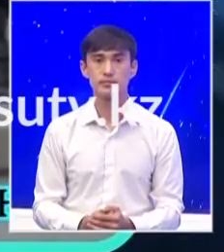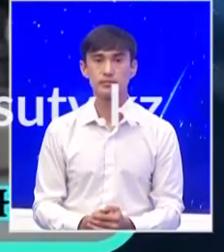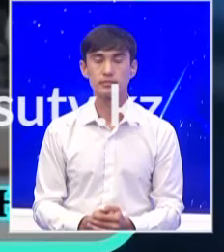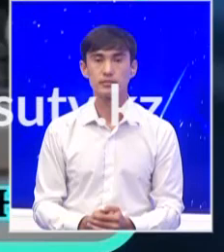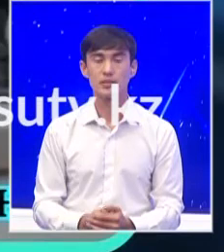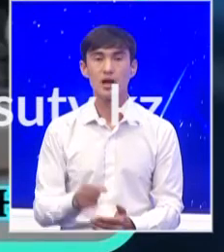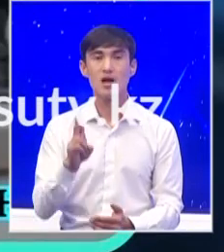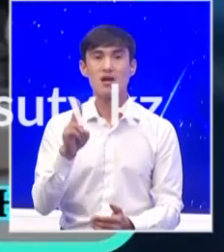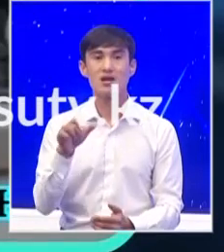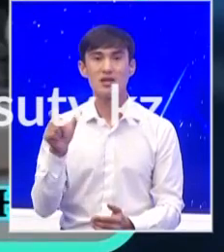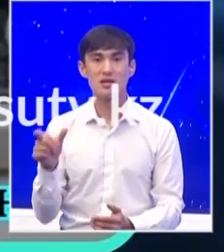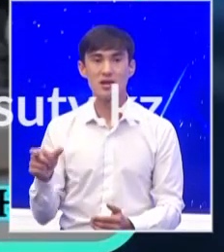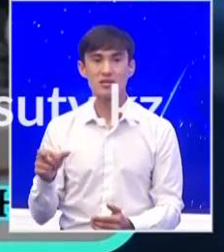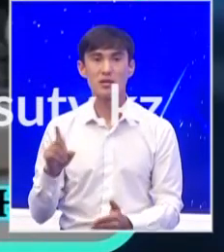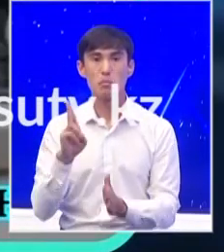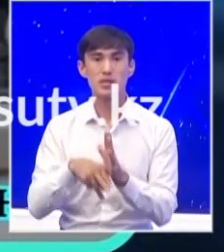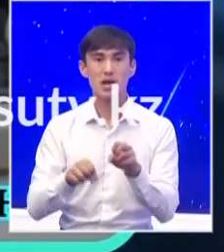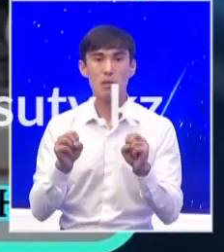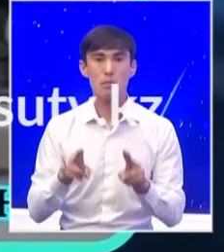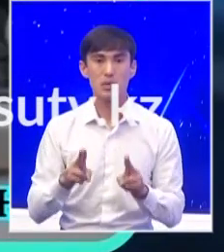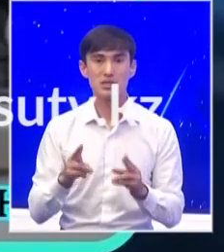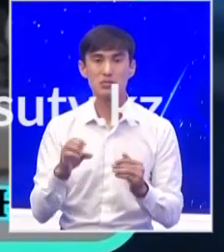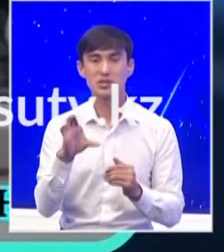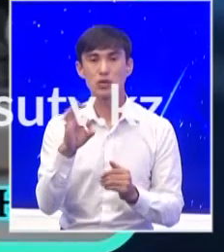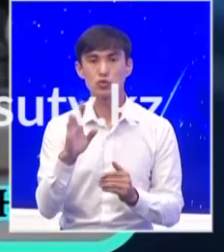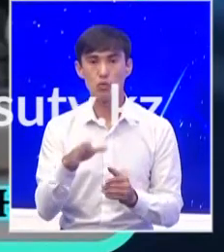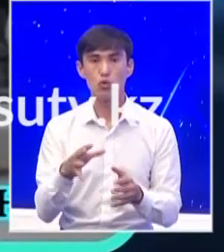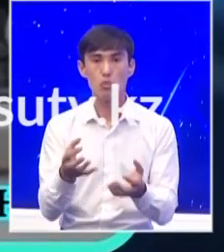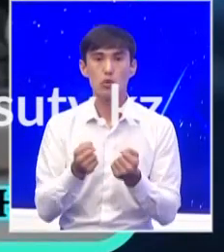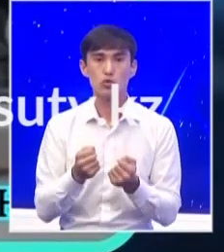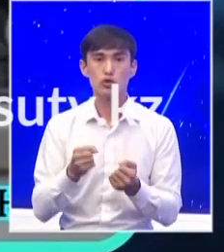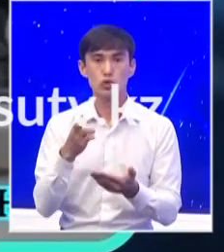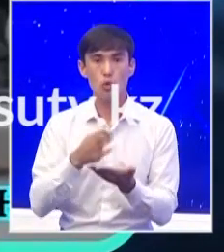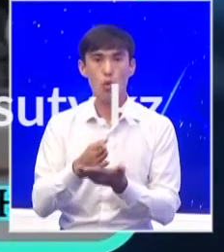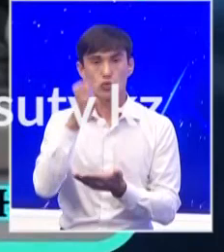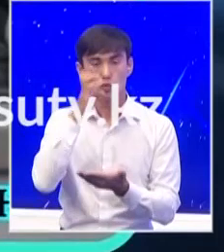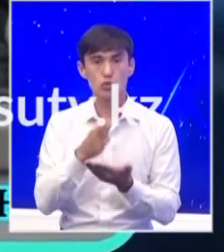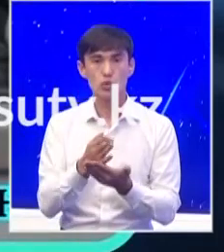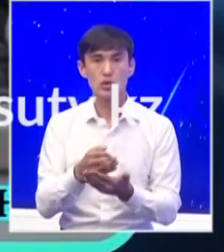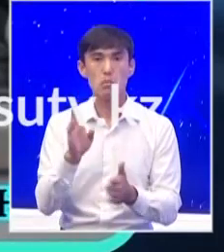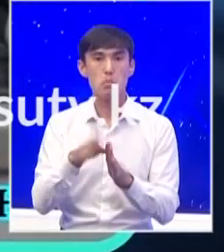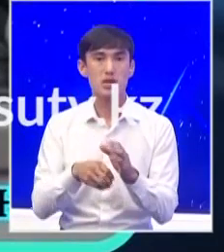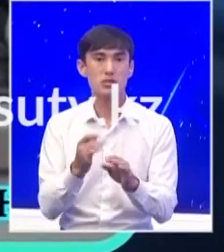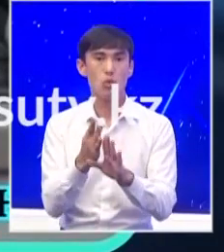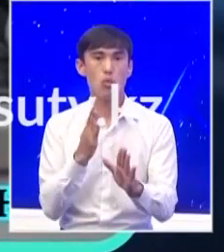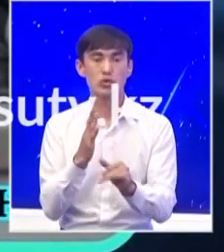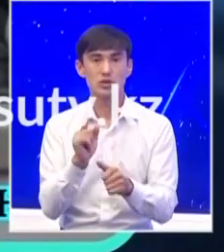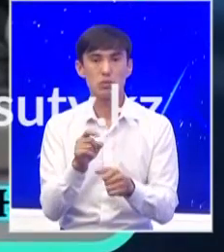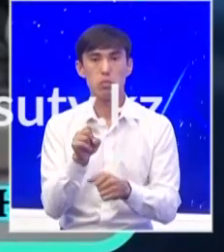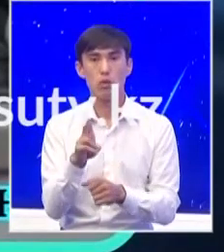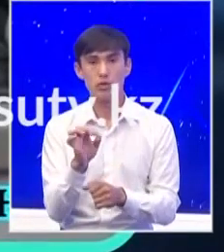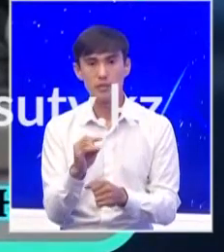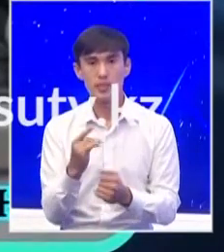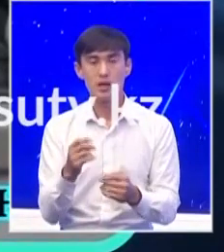Клиенты с безопасным и нейтральным статусом теперь могут получить госуслуги без обязательного предварительного бронирования очереди. При этом